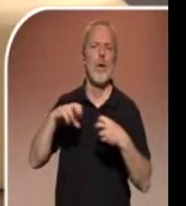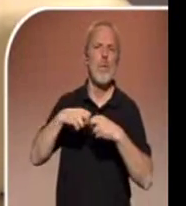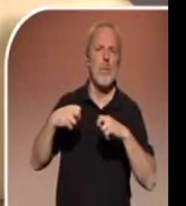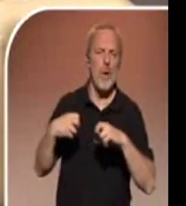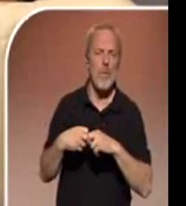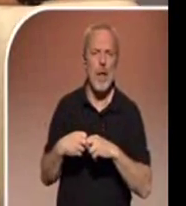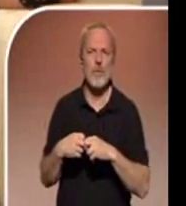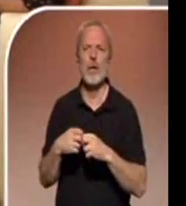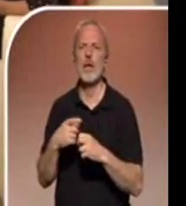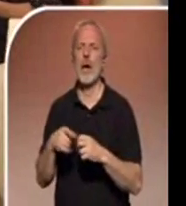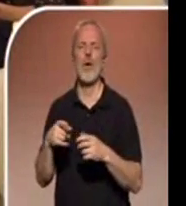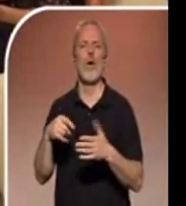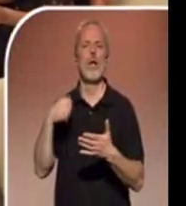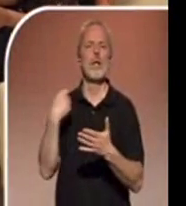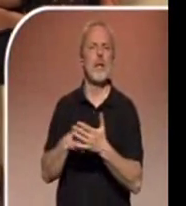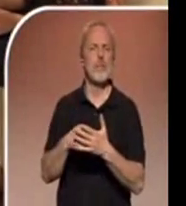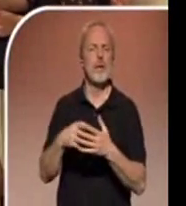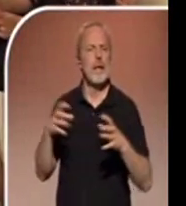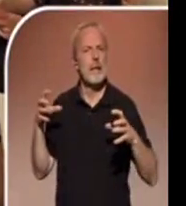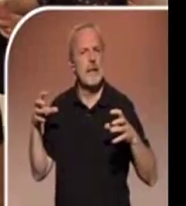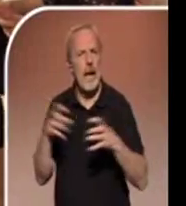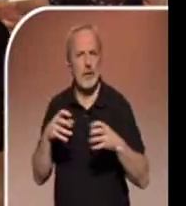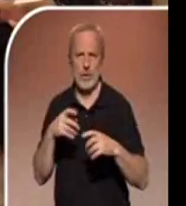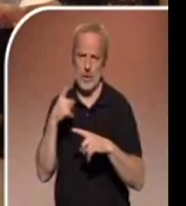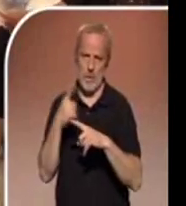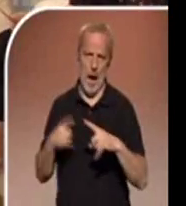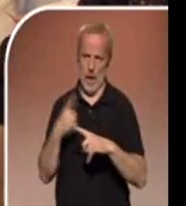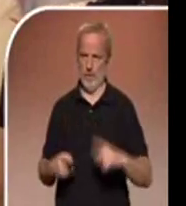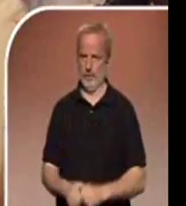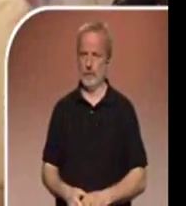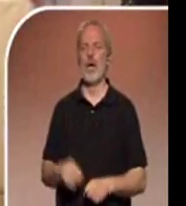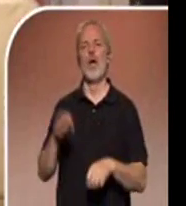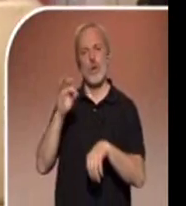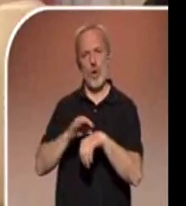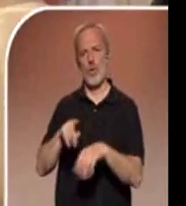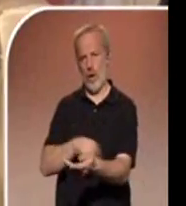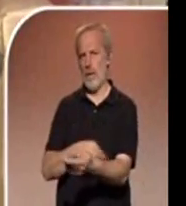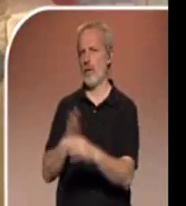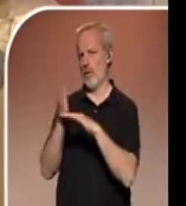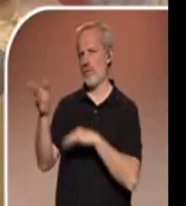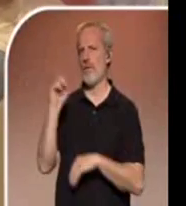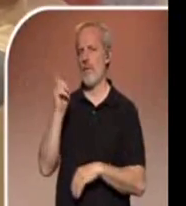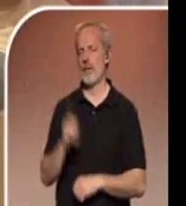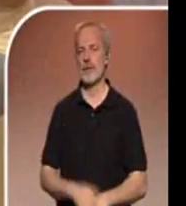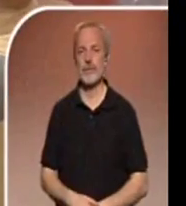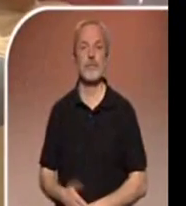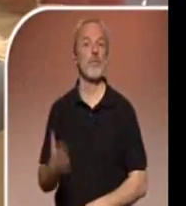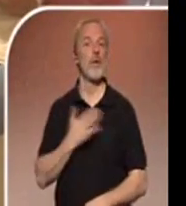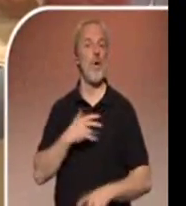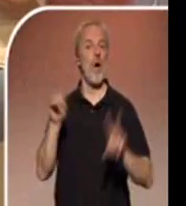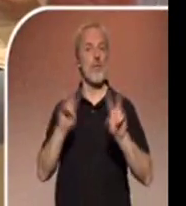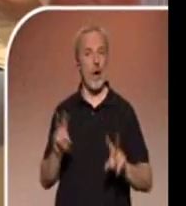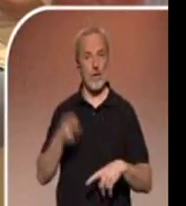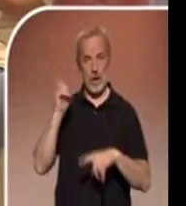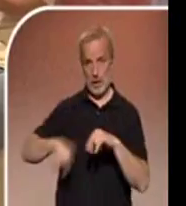větší tedy sklon ke krvácení. Určitě navštívit hematologa. Moje švagrová píše, divačka ze Znojma si před měsícem